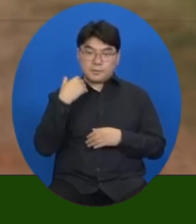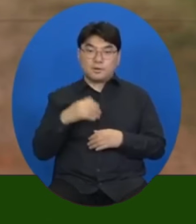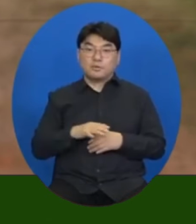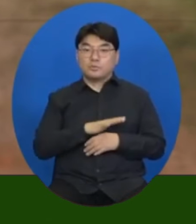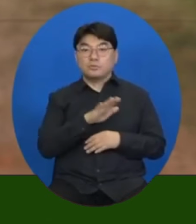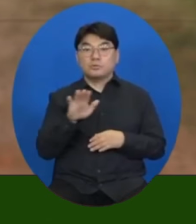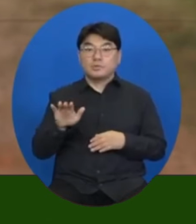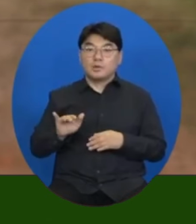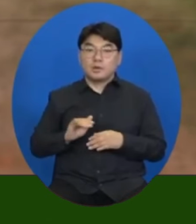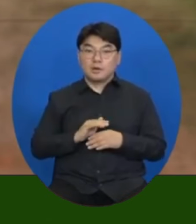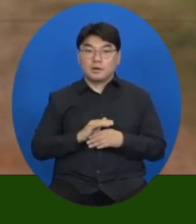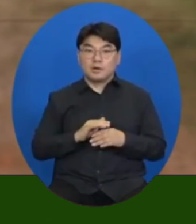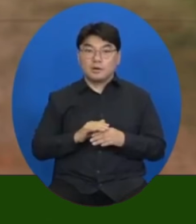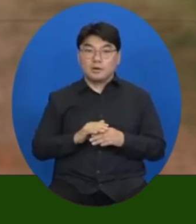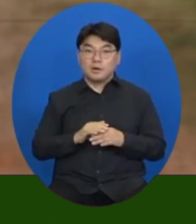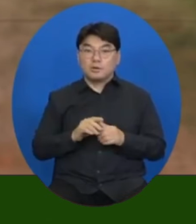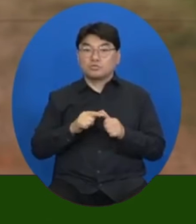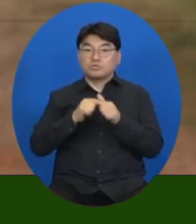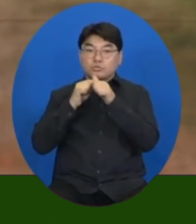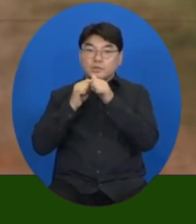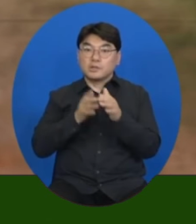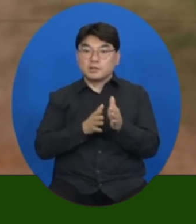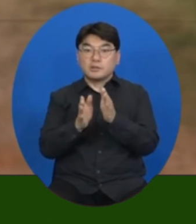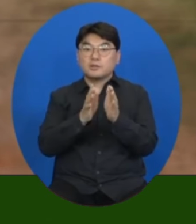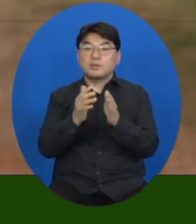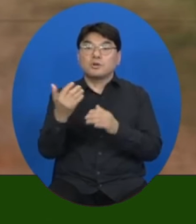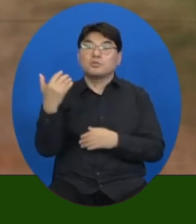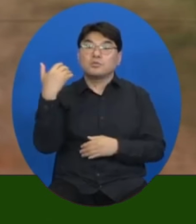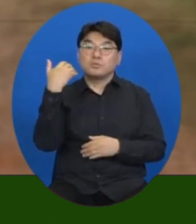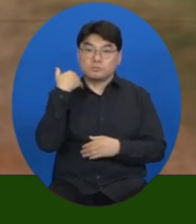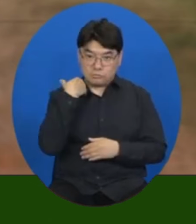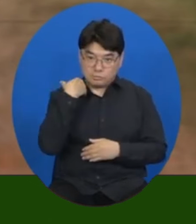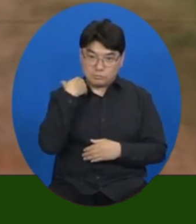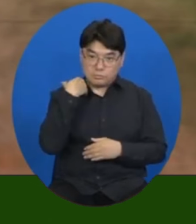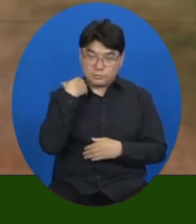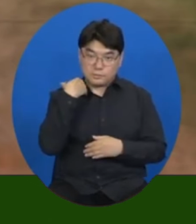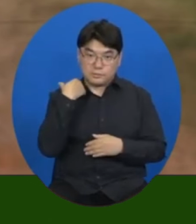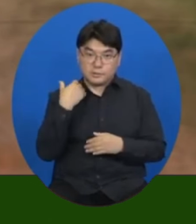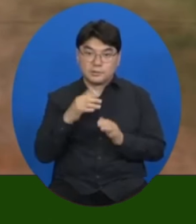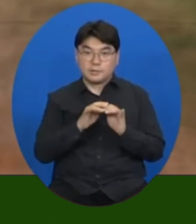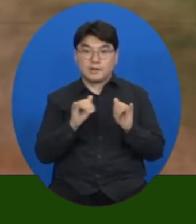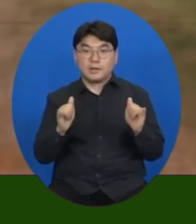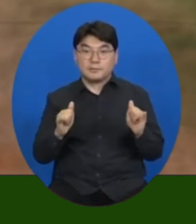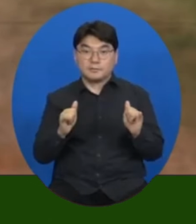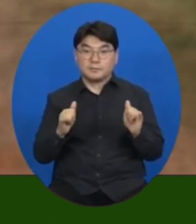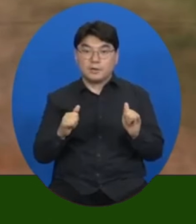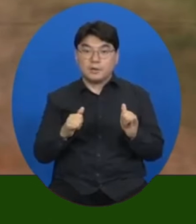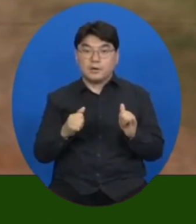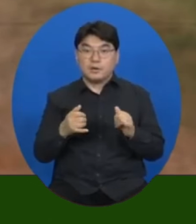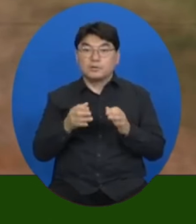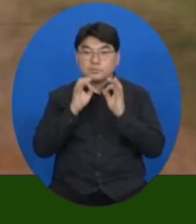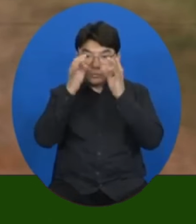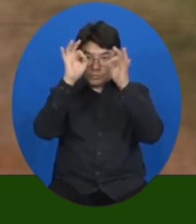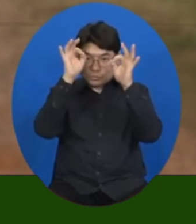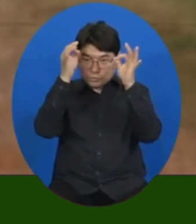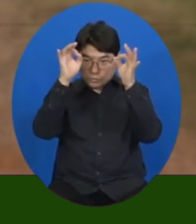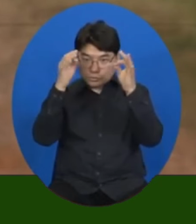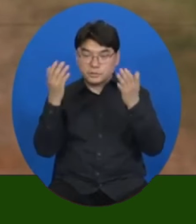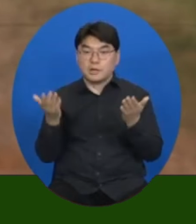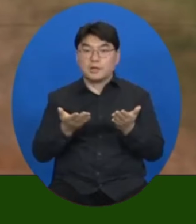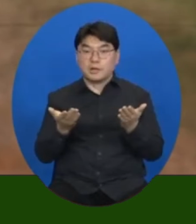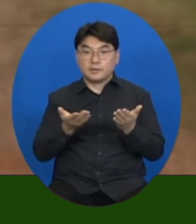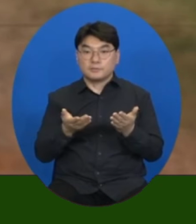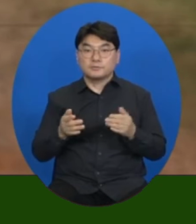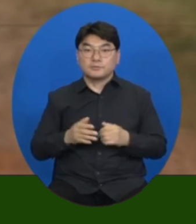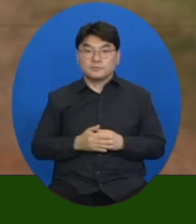되는 거예요 그 모든 구원의 길이 누구에게 달려 있어요 우리에게 달려 있다는 거예요 그래서 사람들이 수행을 하는 것이고 부처의